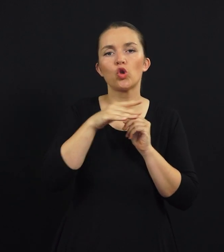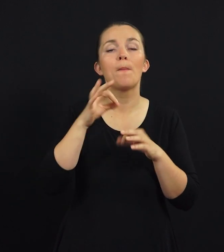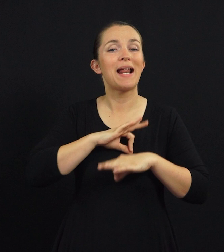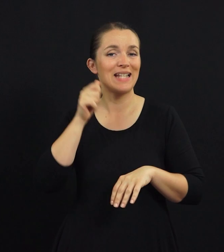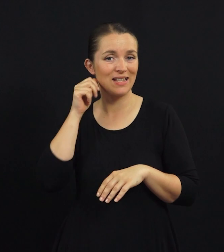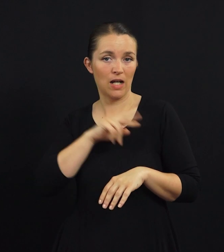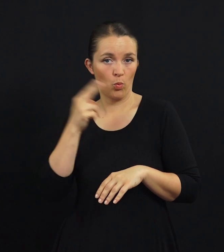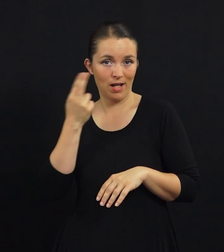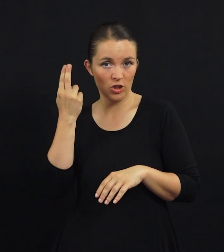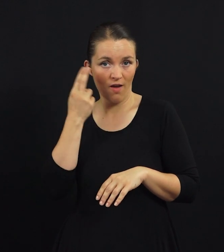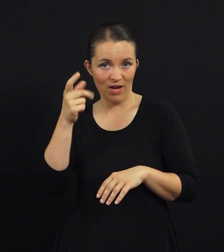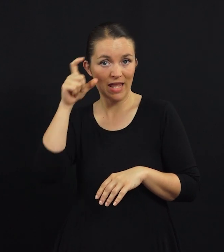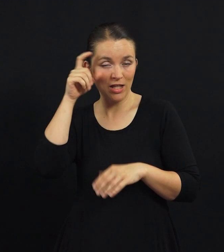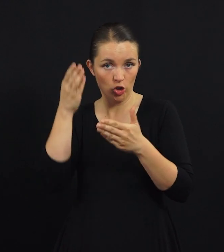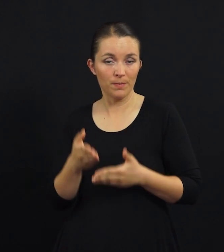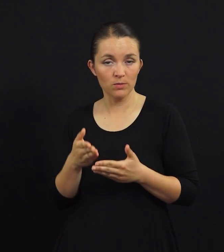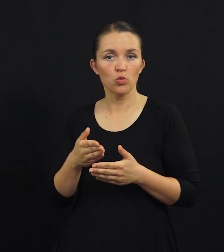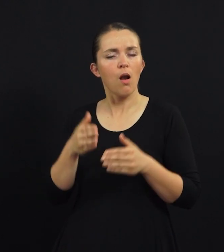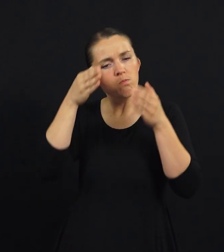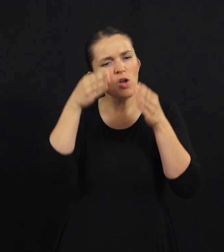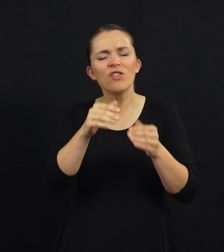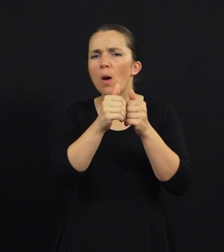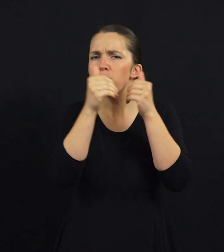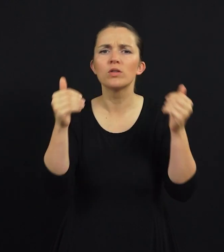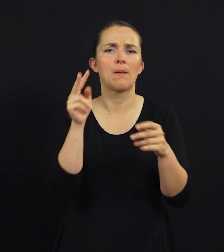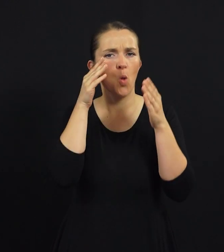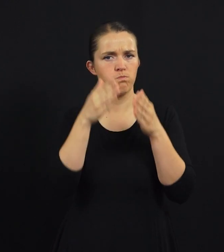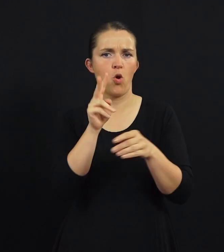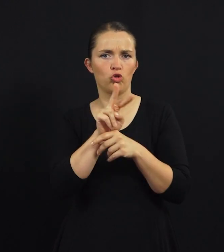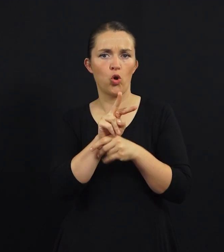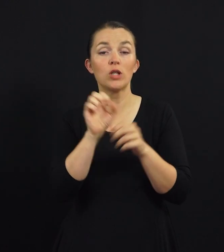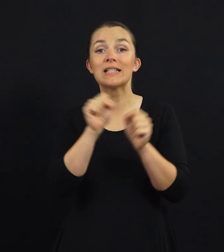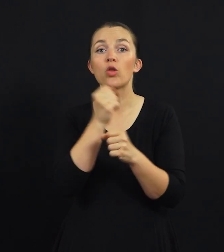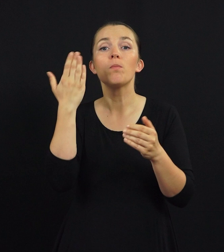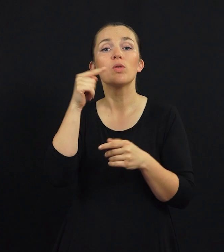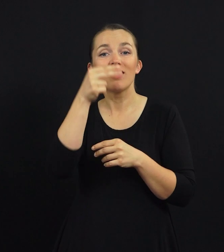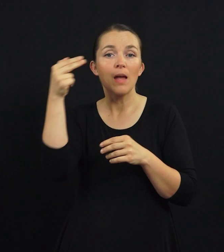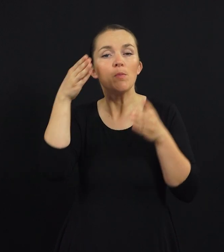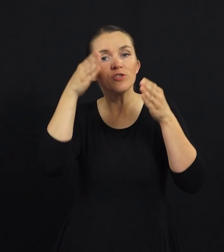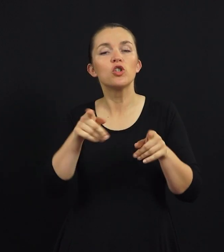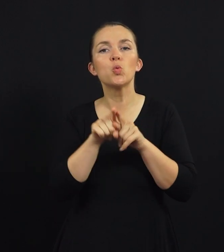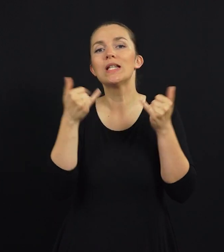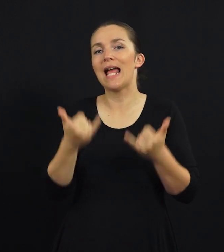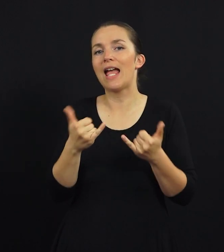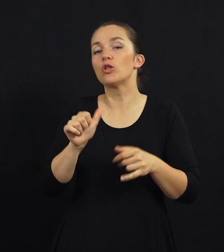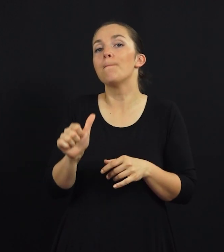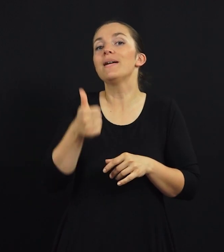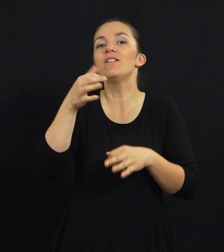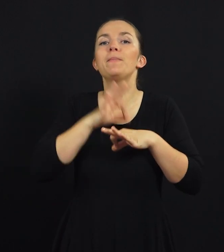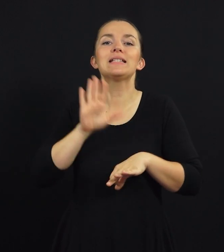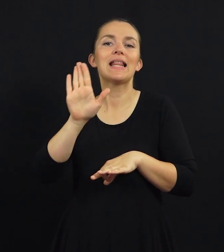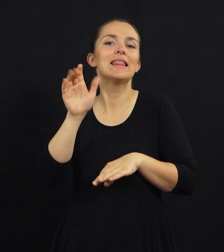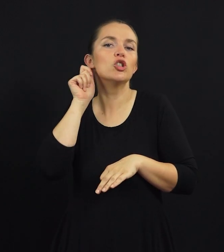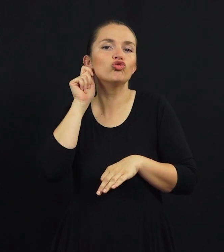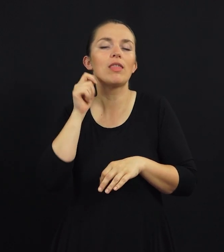ki mu predsednica Republike Slovenije Nataša Pirc Musar posveča posebno pozornost, zato je bil tej temi posvečen tudi današnji